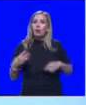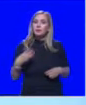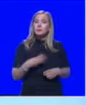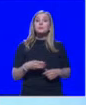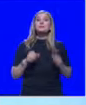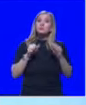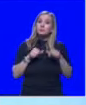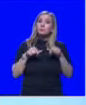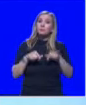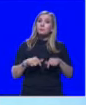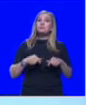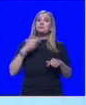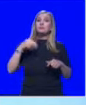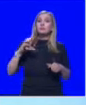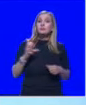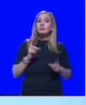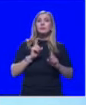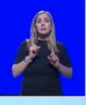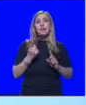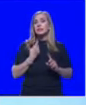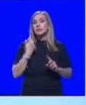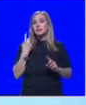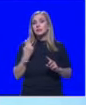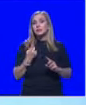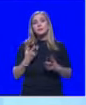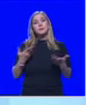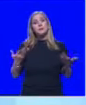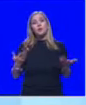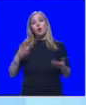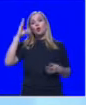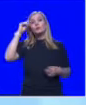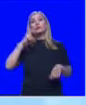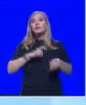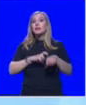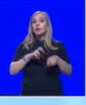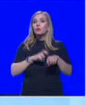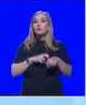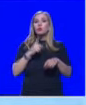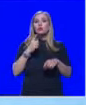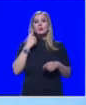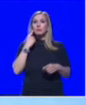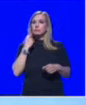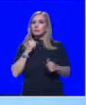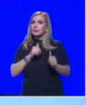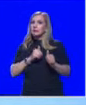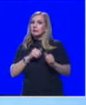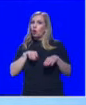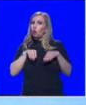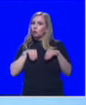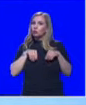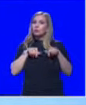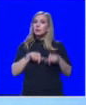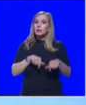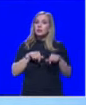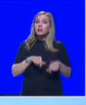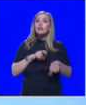движението сега и то далеч, не само заради ГЕРБ, господин Денков така доста свенливо стоеше до Делян Пеевски, когато той казваше какво се е случило на